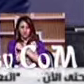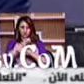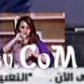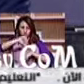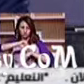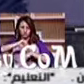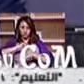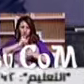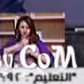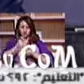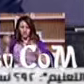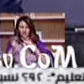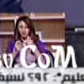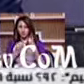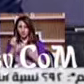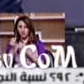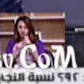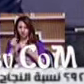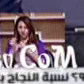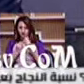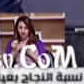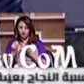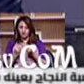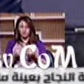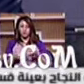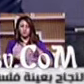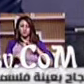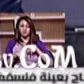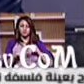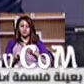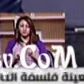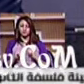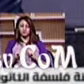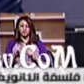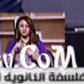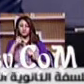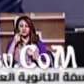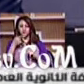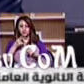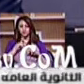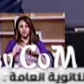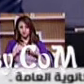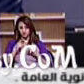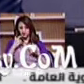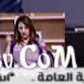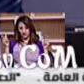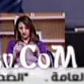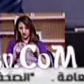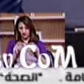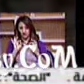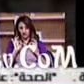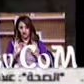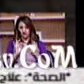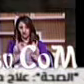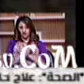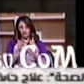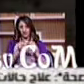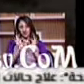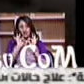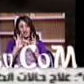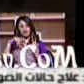الاجتماع الدكتور صفوت عبد الغني امين المكتب السياسي لحزب البناء والتنميه اكد الدكتور صفوت خلال الاجتماع ان الحزب طالب الخياط